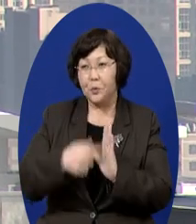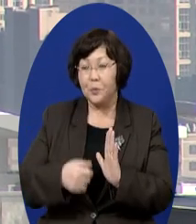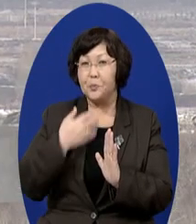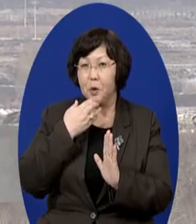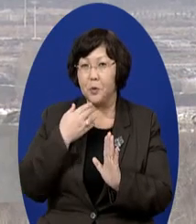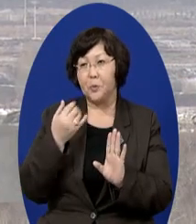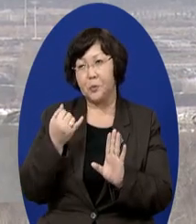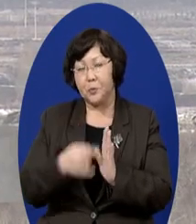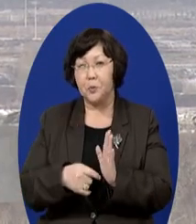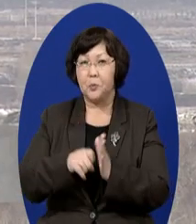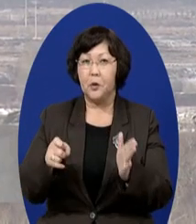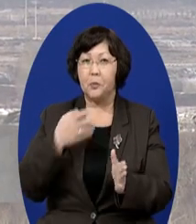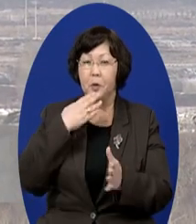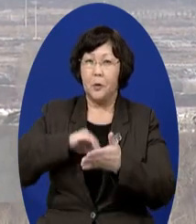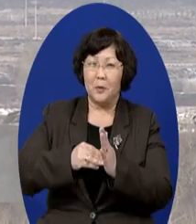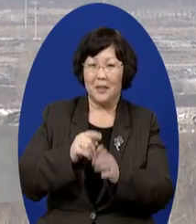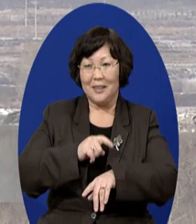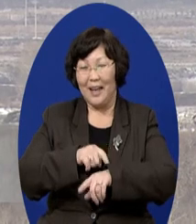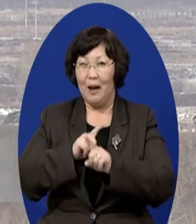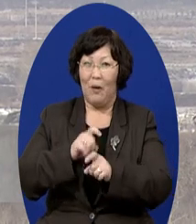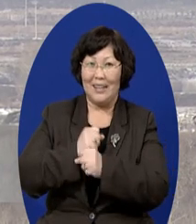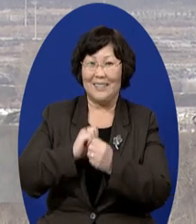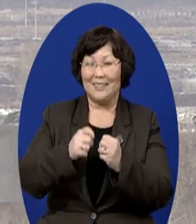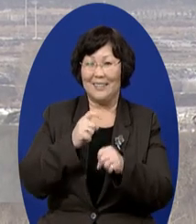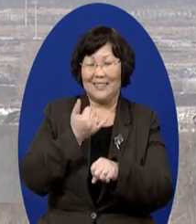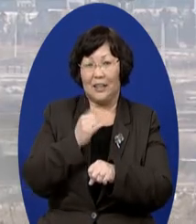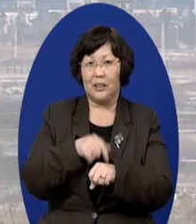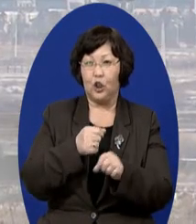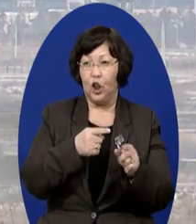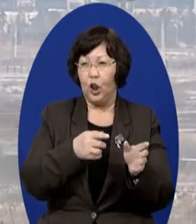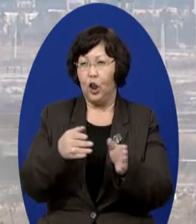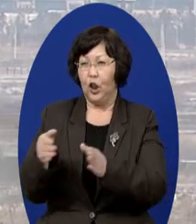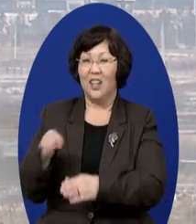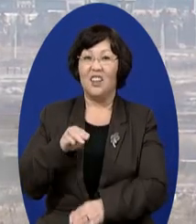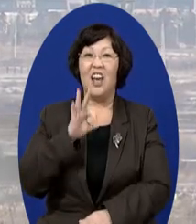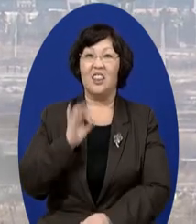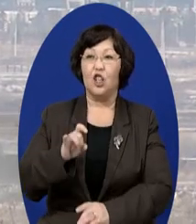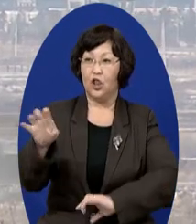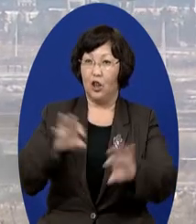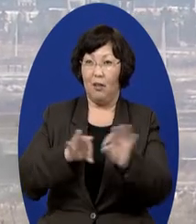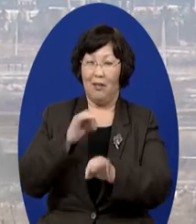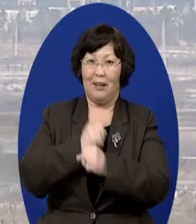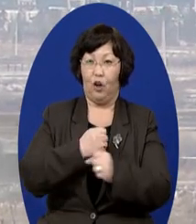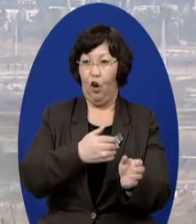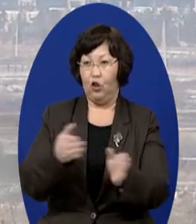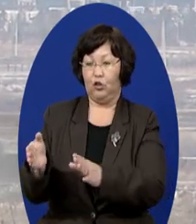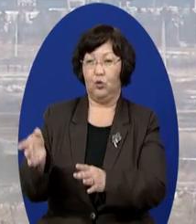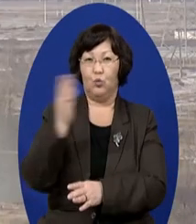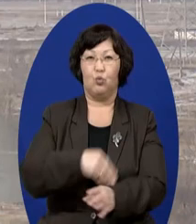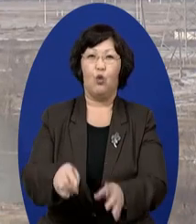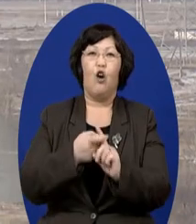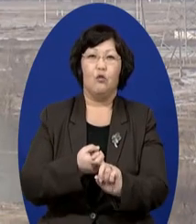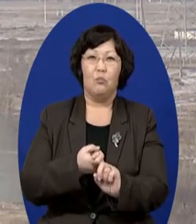ажлуудаа дуусгаж чаддгүй тохиолдлууд олон гардаг. Энэ асуудлуудын зарим нь тендерийн сонгон шалгаруулалтаас үүддэг гэж ажил гүйцэтгэгч компаниуд үздэг